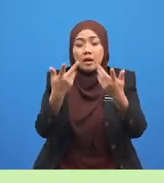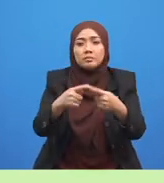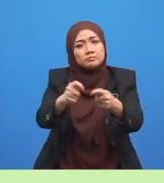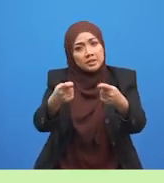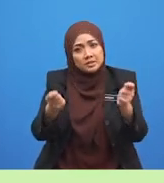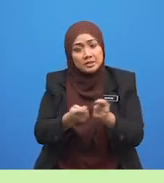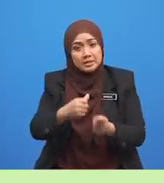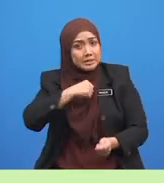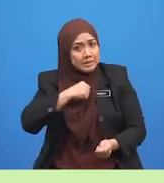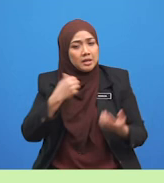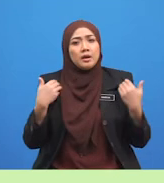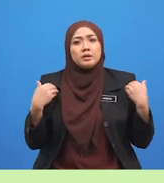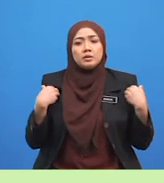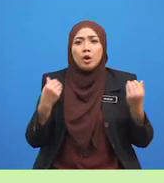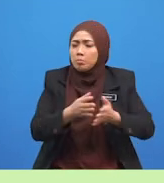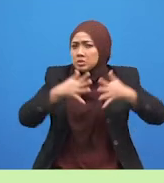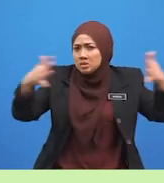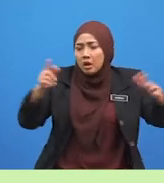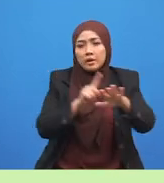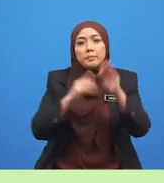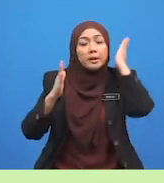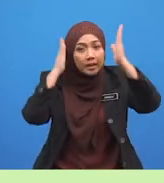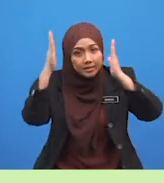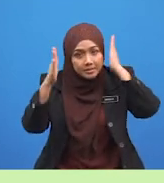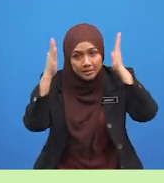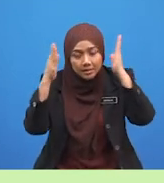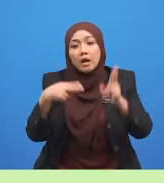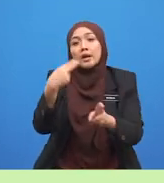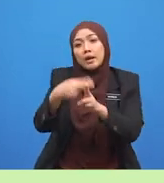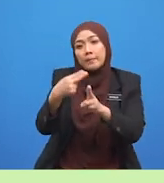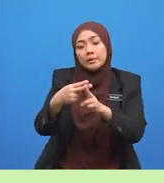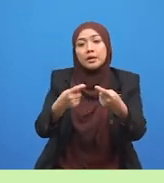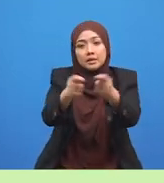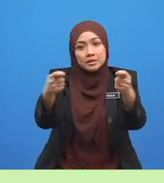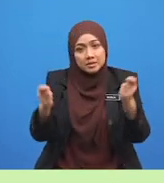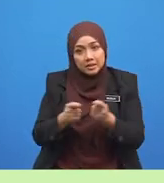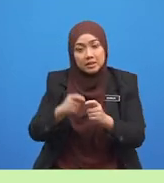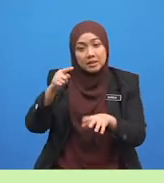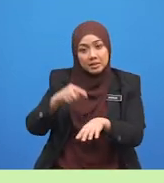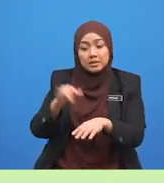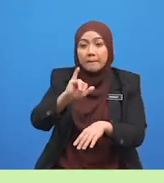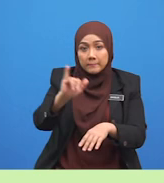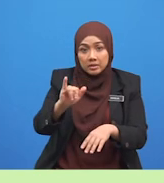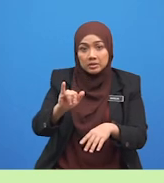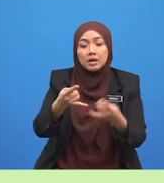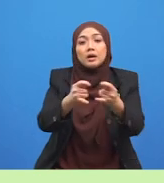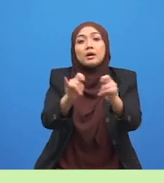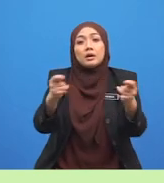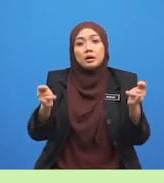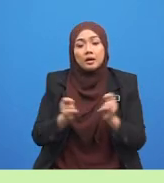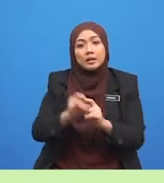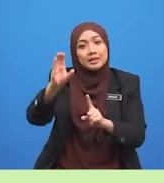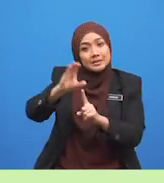tasik semulajadi yang terbesar di Malaysia. Tasik ini ialah Tasik Cini. Kepentingan tasik